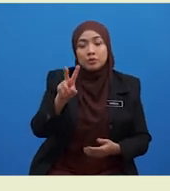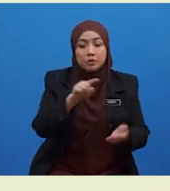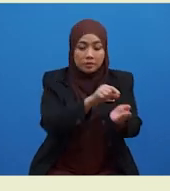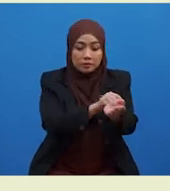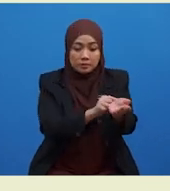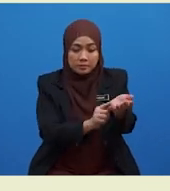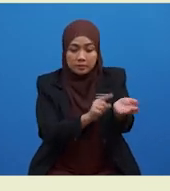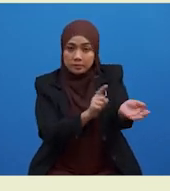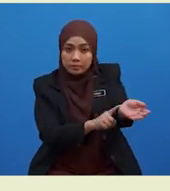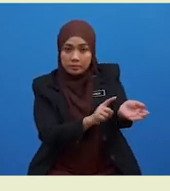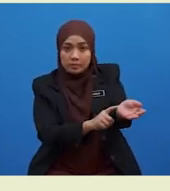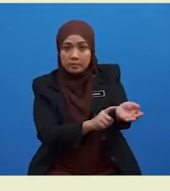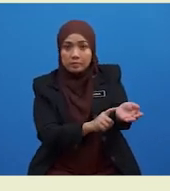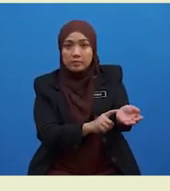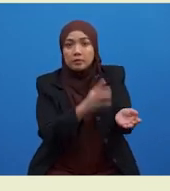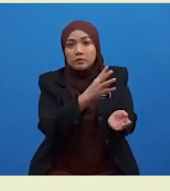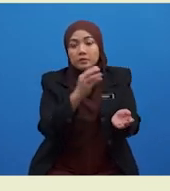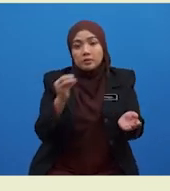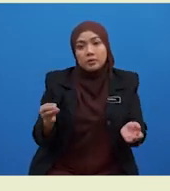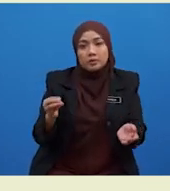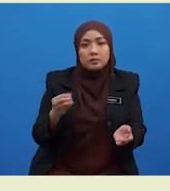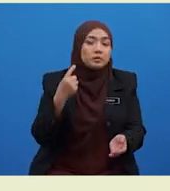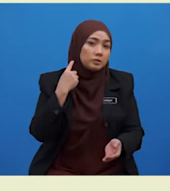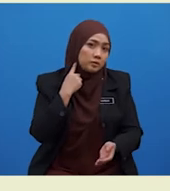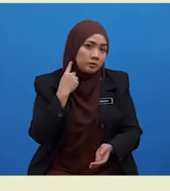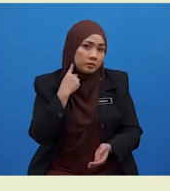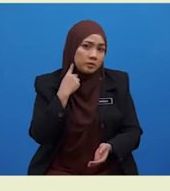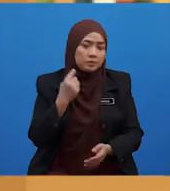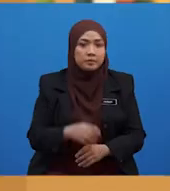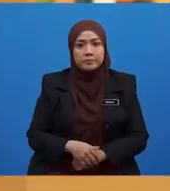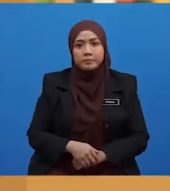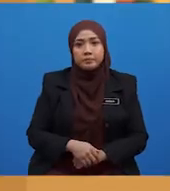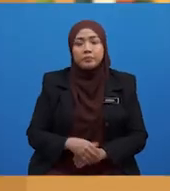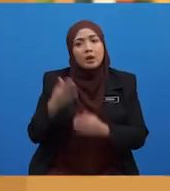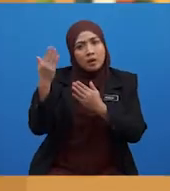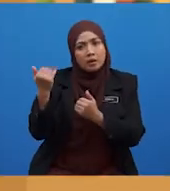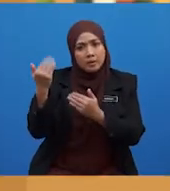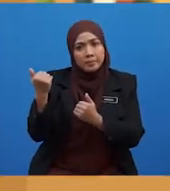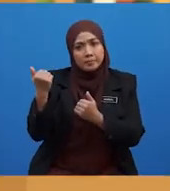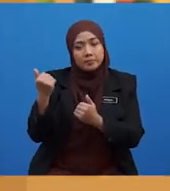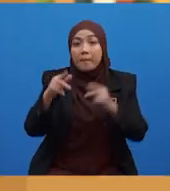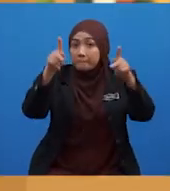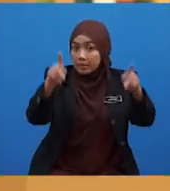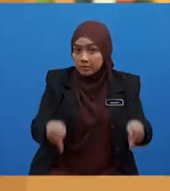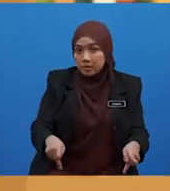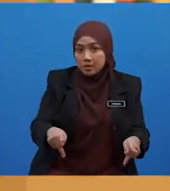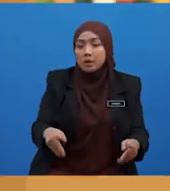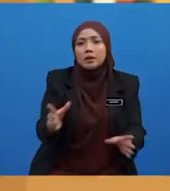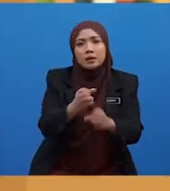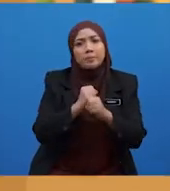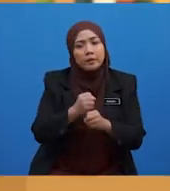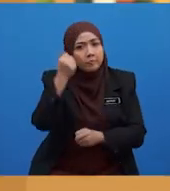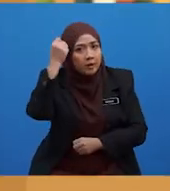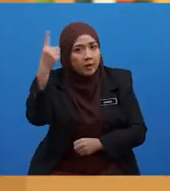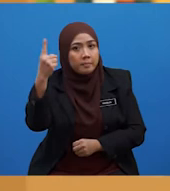di pergelangan tangan dan arteri karotid iaitu di bahagian leher. Diharapkan pelajar-pelajar